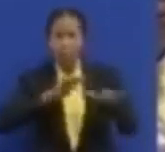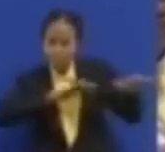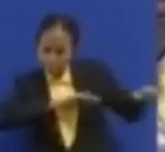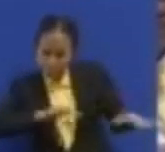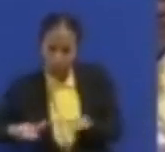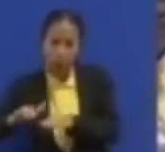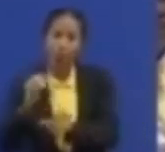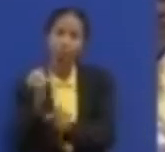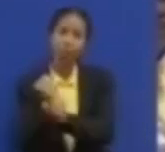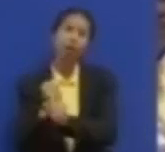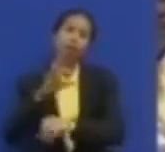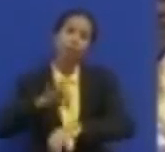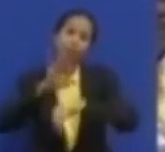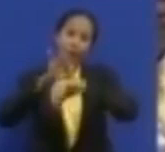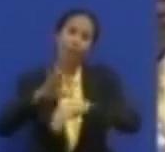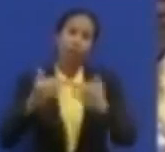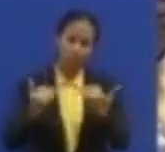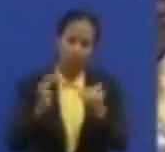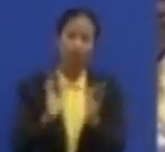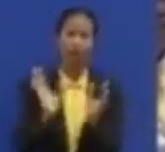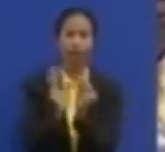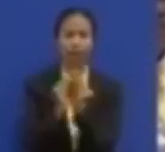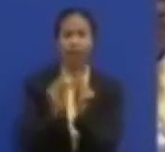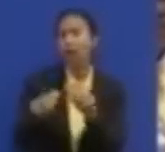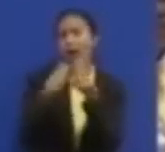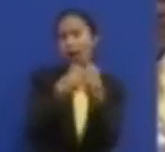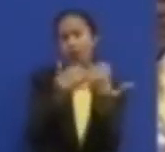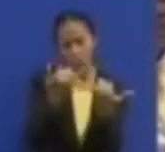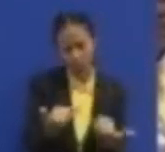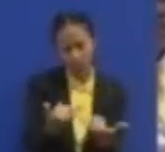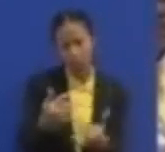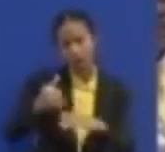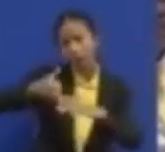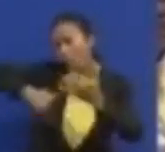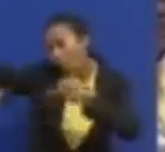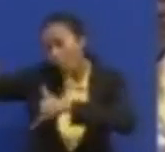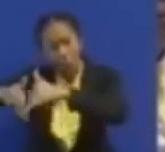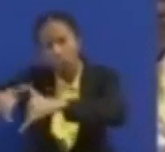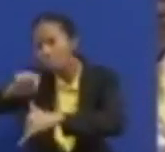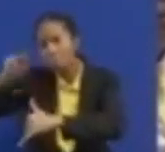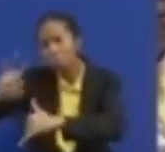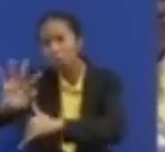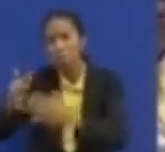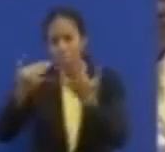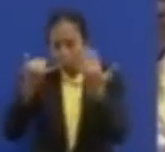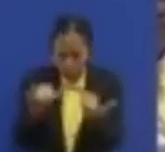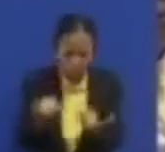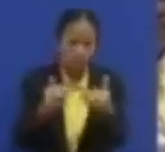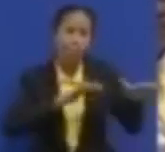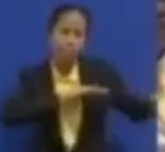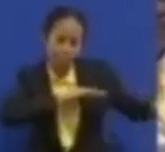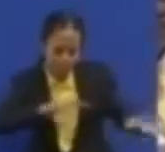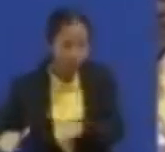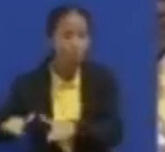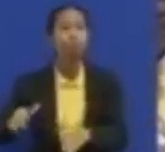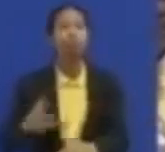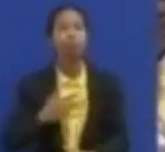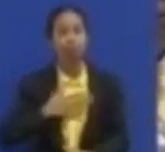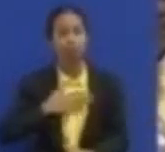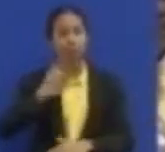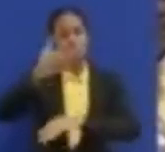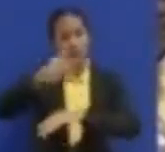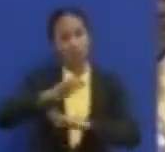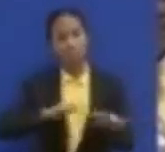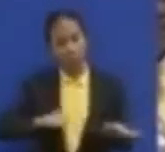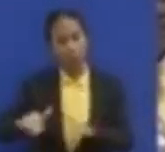เดี๋ยวนี้ยังได้แล้วครับท่านประธานครับไม่ต้องออกไปไหนเราพร้อมที่จะเป็นประธานสภาครับขอบคุณท่านประธ